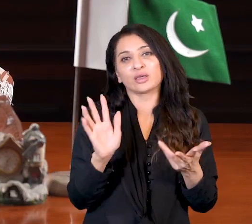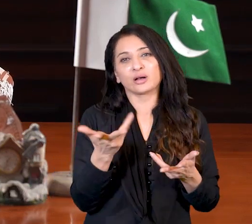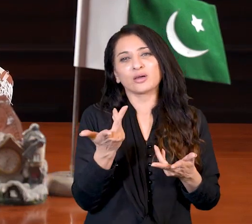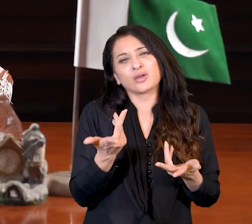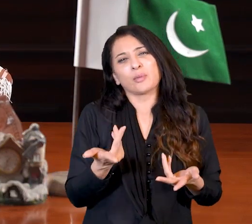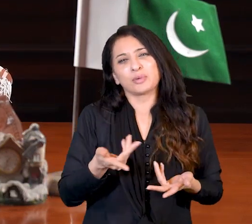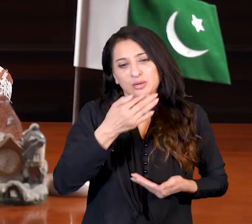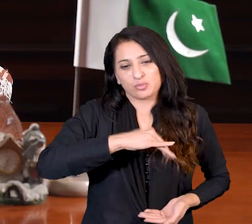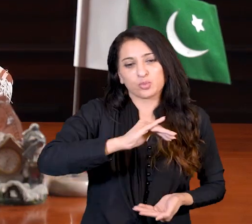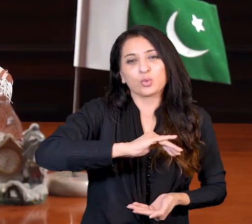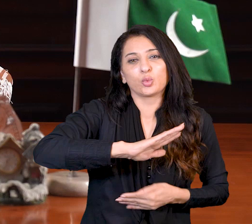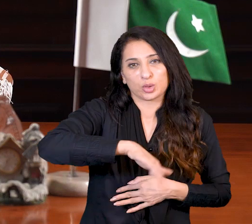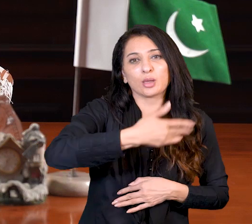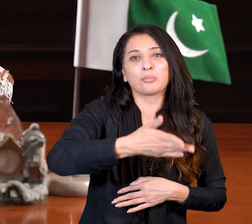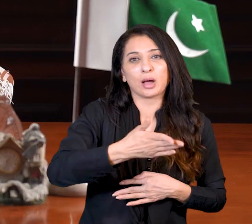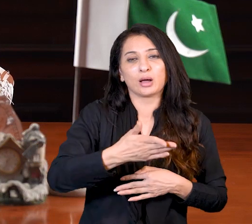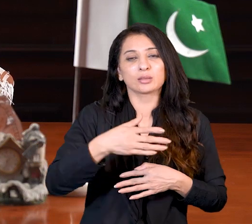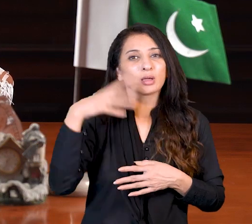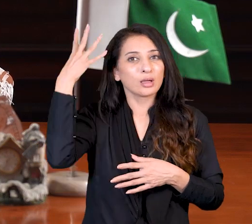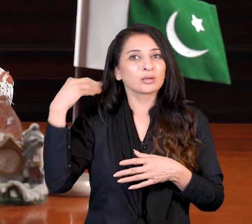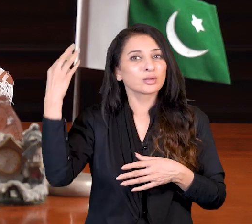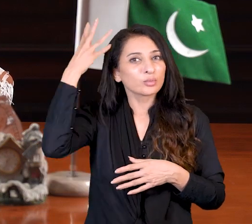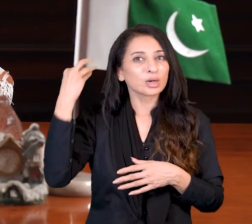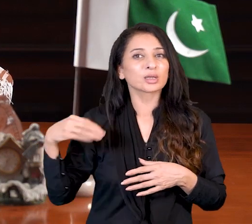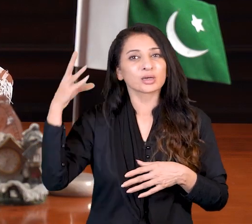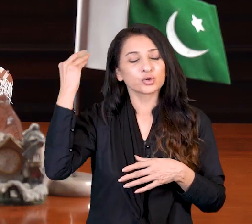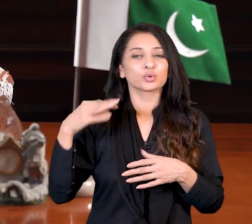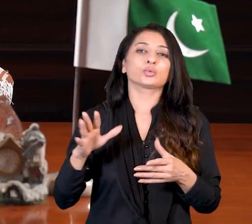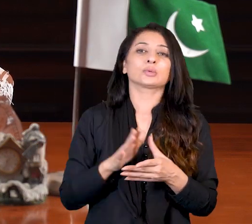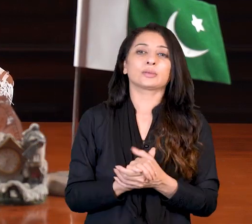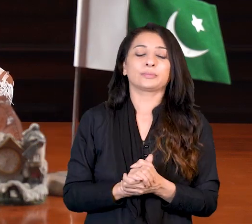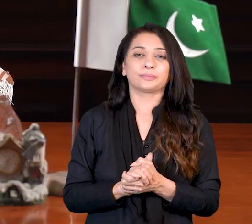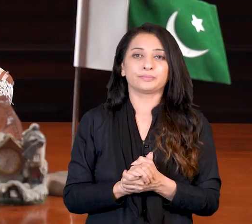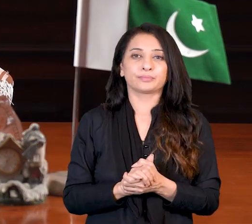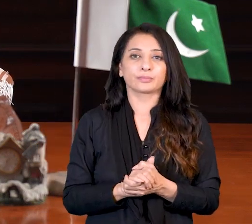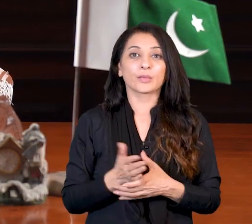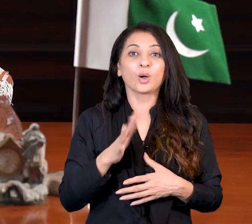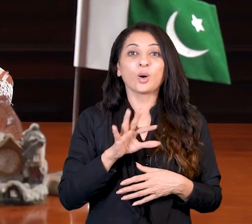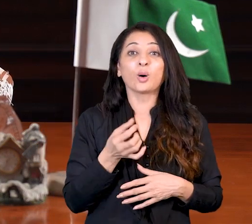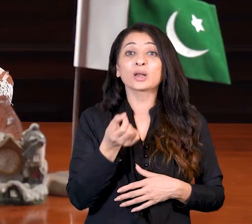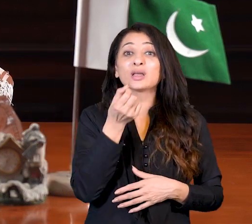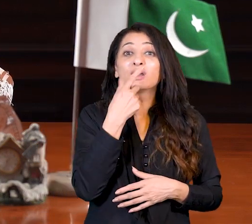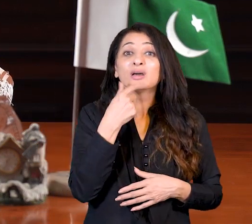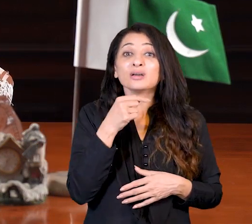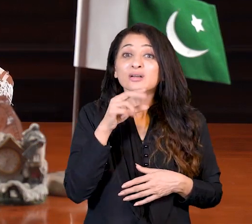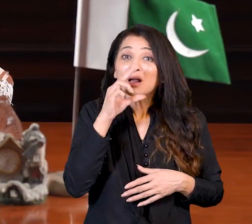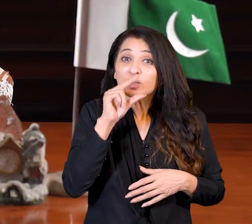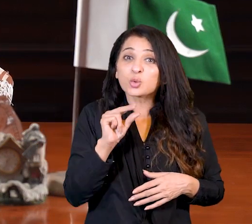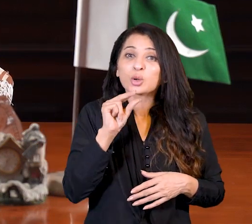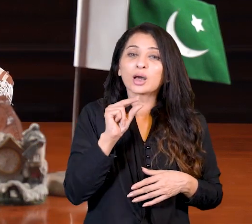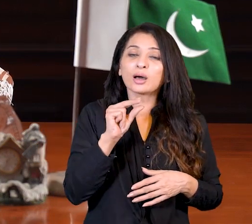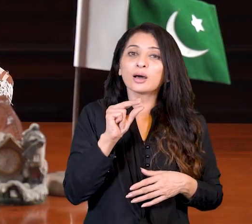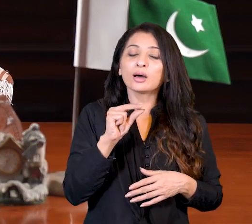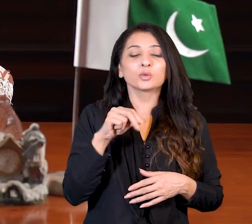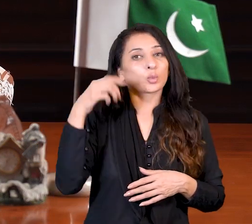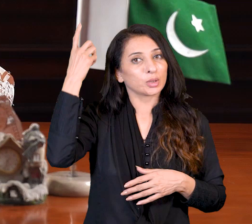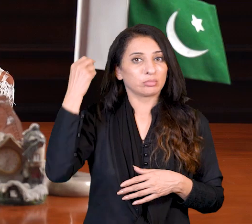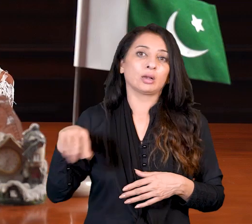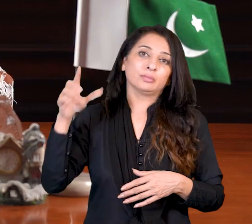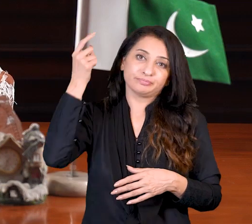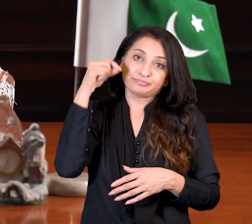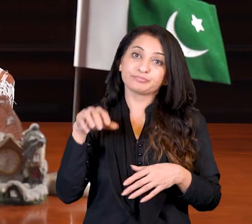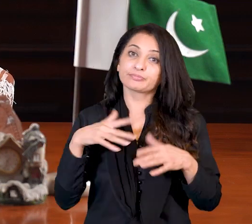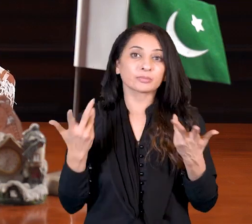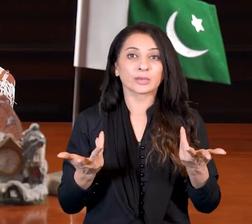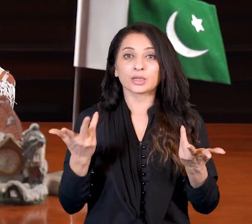हेयर लॉस कहते हैं। इसके अलावा न्यूट्रिशनल डेफिशिएंसीज़, ग़िज़ाइयत की कमी, जो कि अगेन एक बहुत बड़ा इशू है,